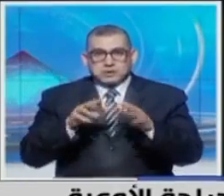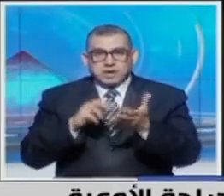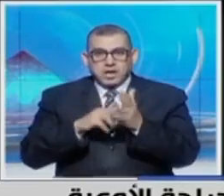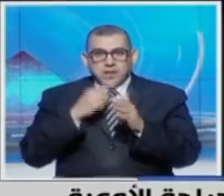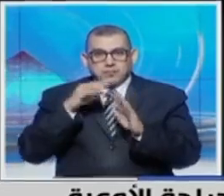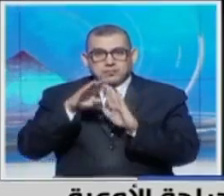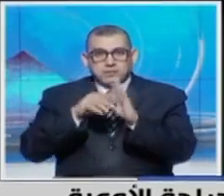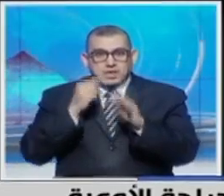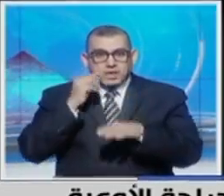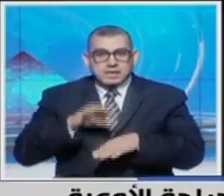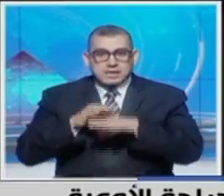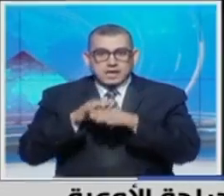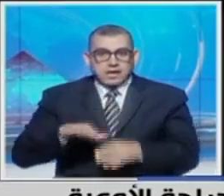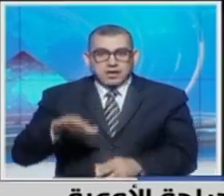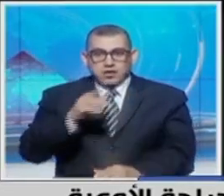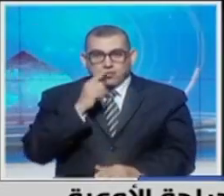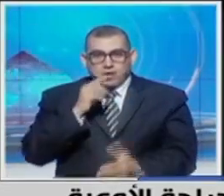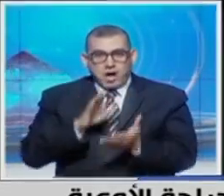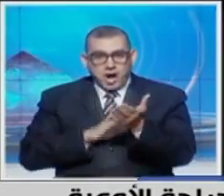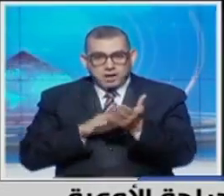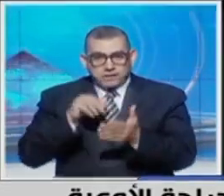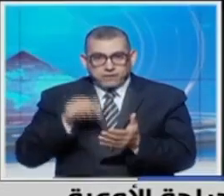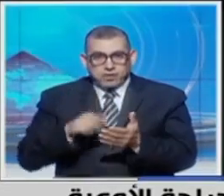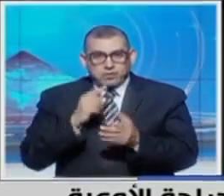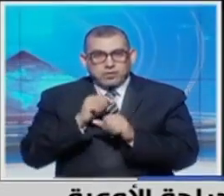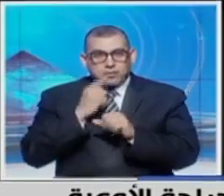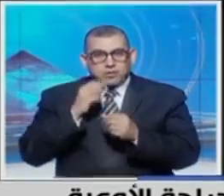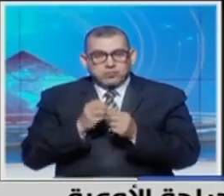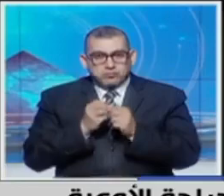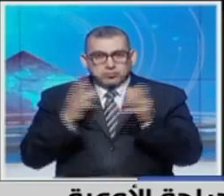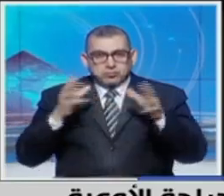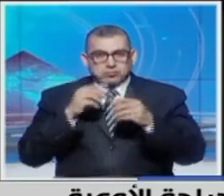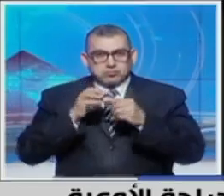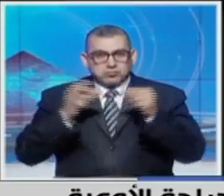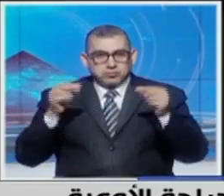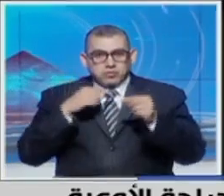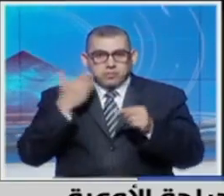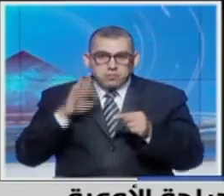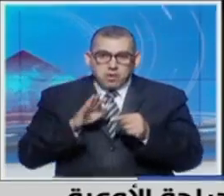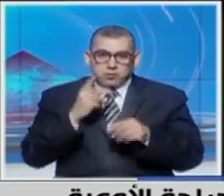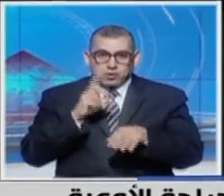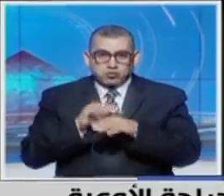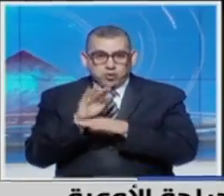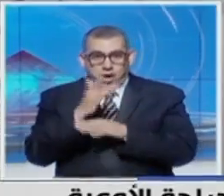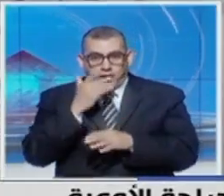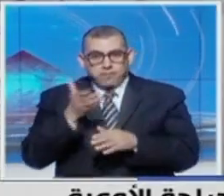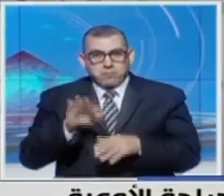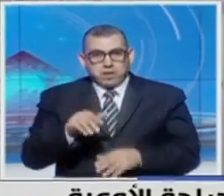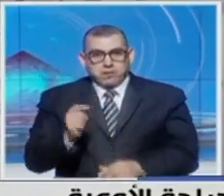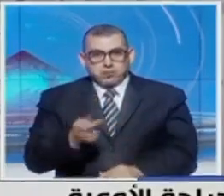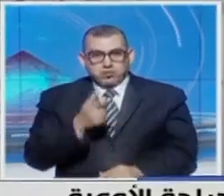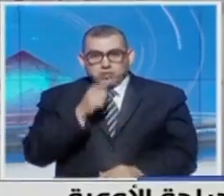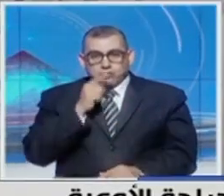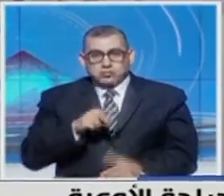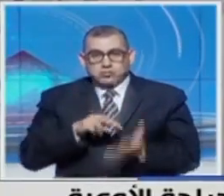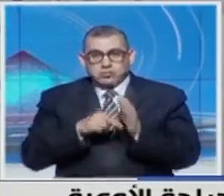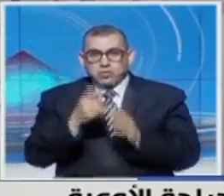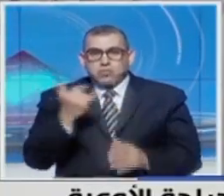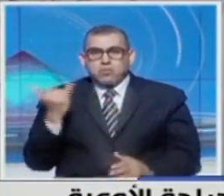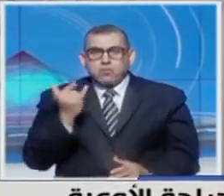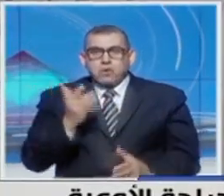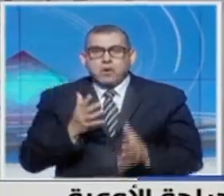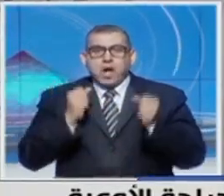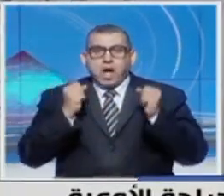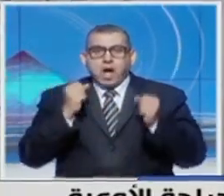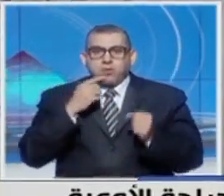تعرض الإنسان للخطر والانفجار ويؤدي إلى الوفاة إذا لم يعالج في الوقت المناسب. في اهتمام شديد جدا جدا